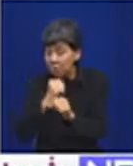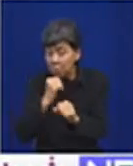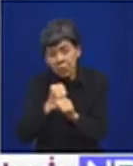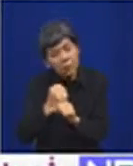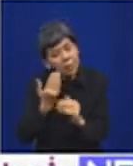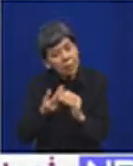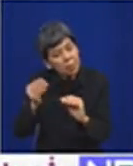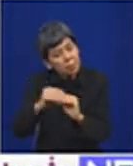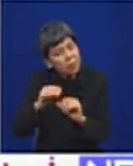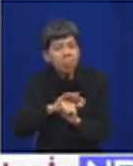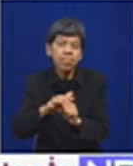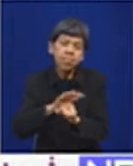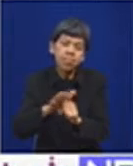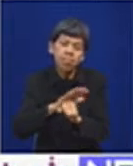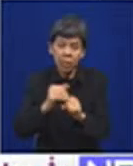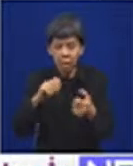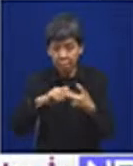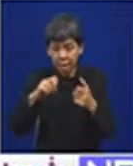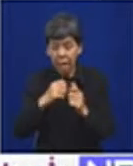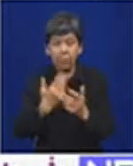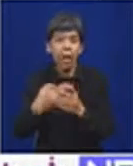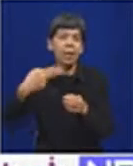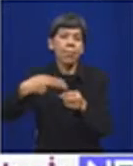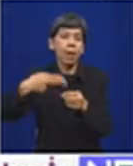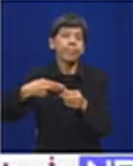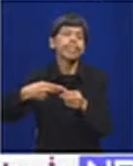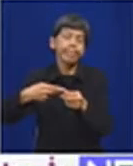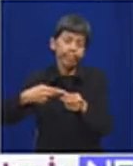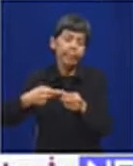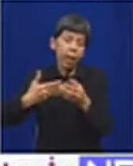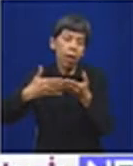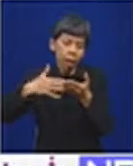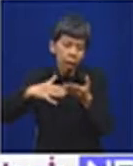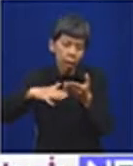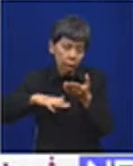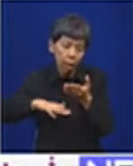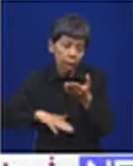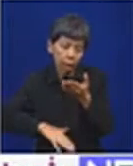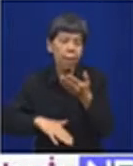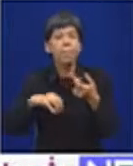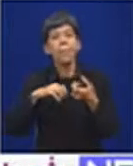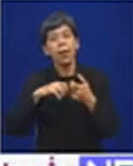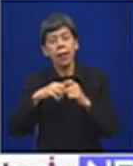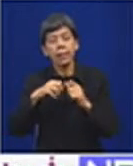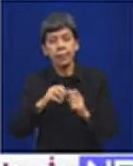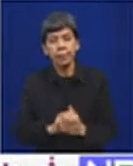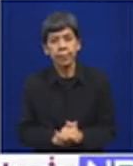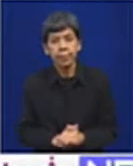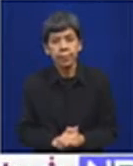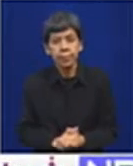ไม่ปรับตัวสูงมากเนื่องจากราคาน้ำมันที่ยังมีทิศทางปรับตัวลดลงอย่างต่อเนื่อง